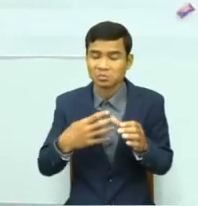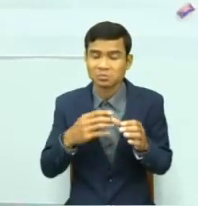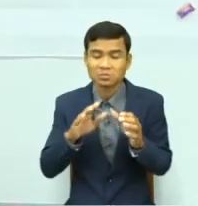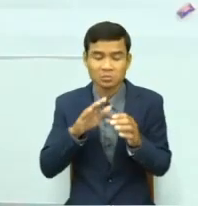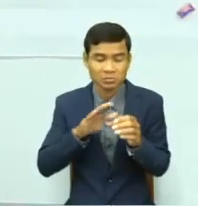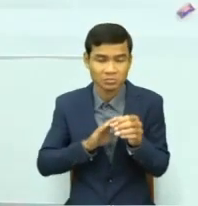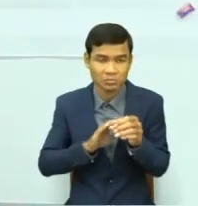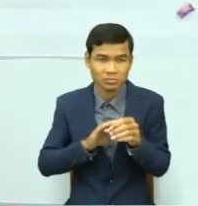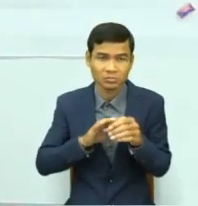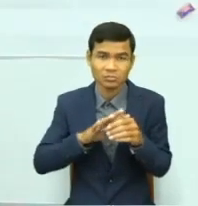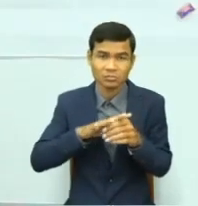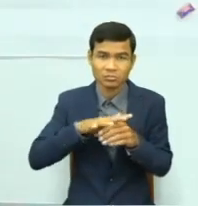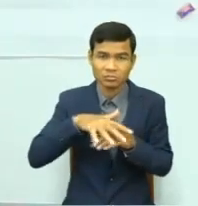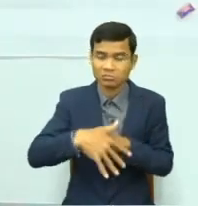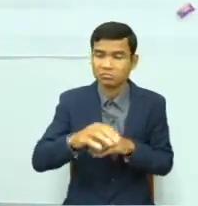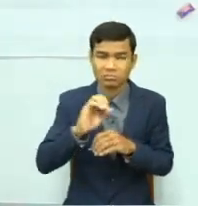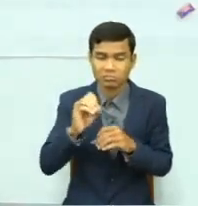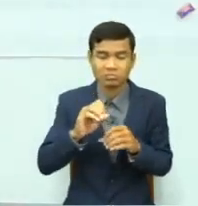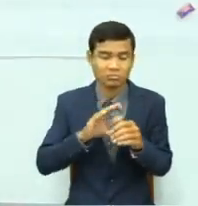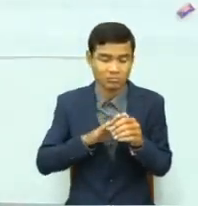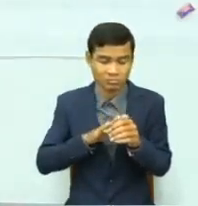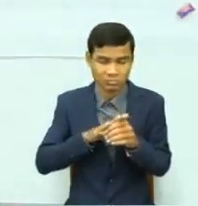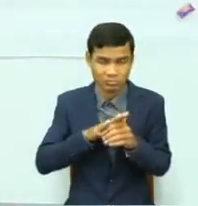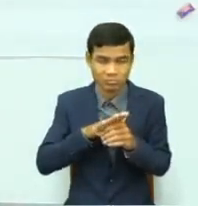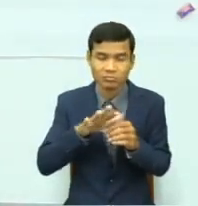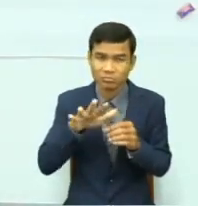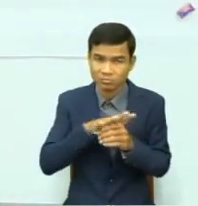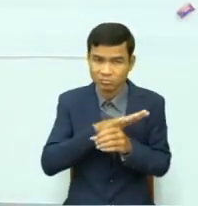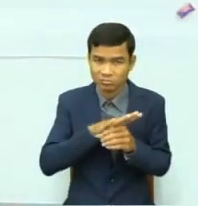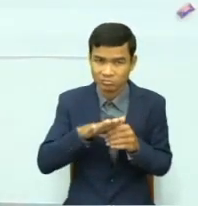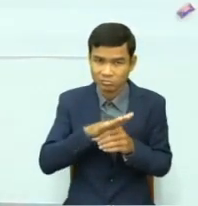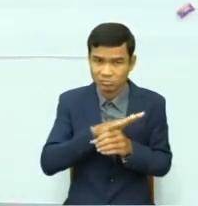hìa tranh một cái là con cha priệp cha